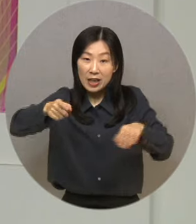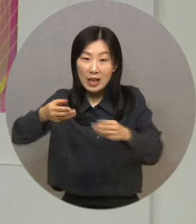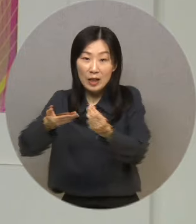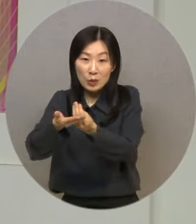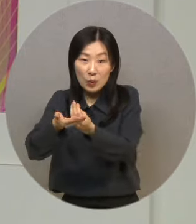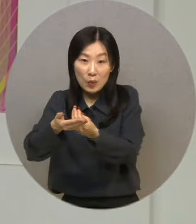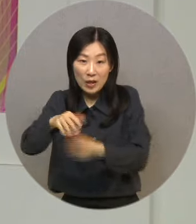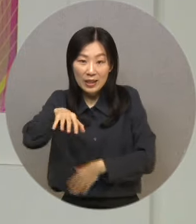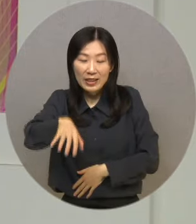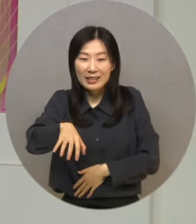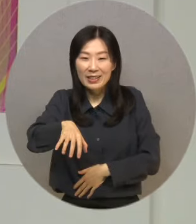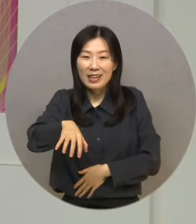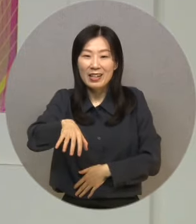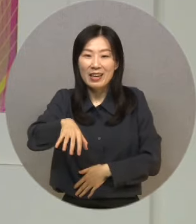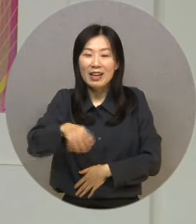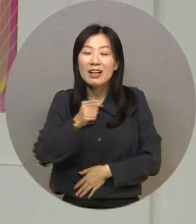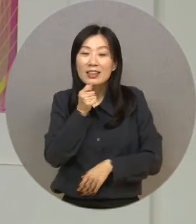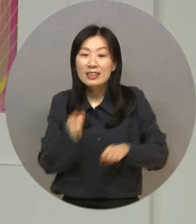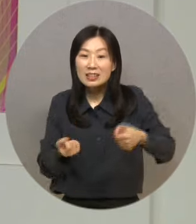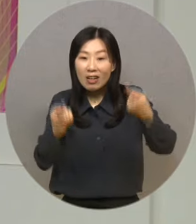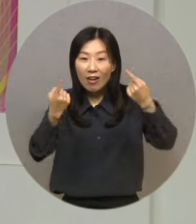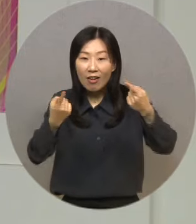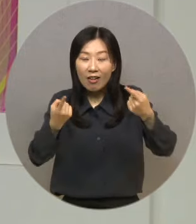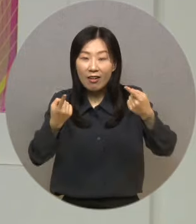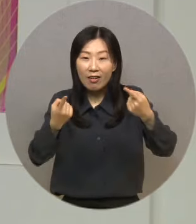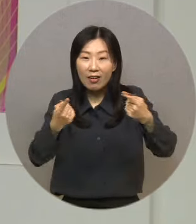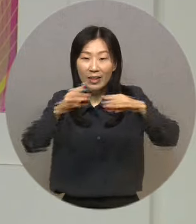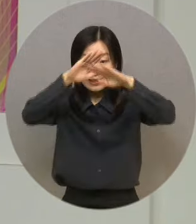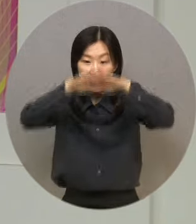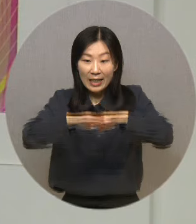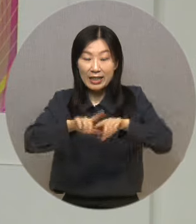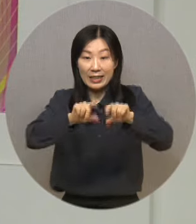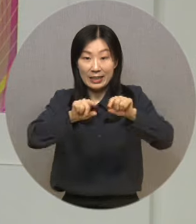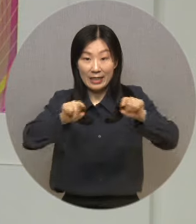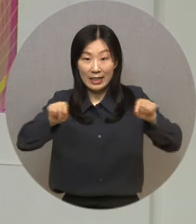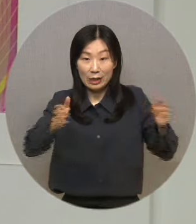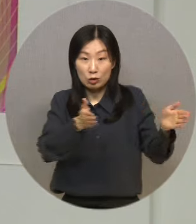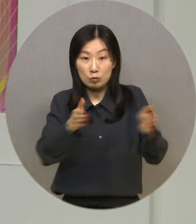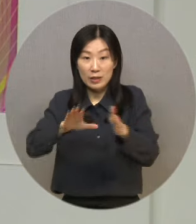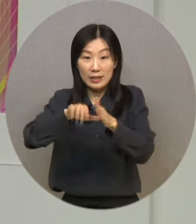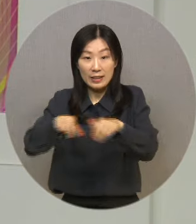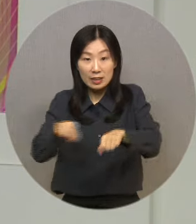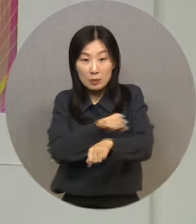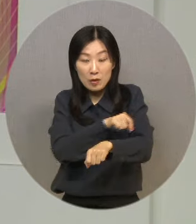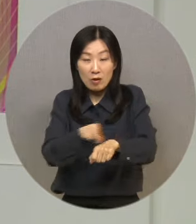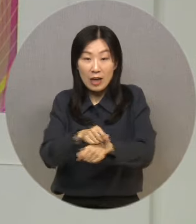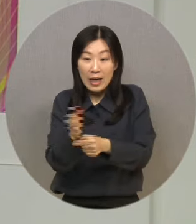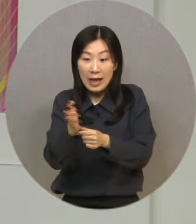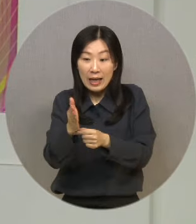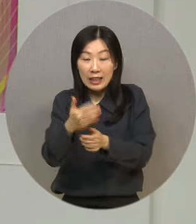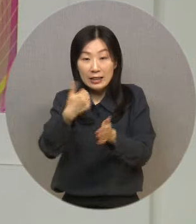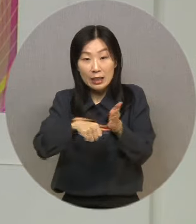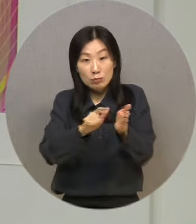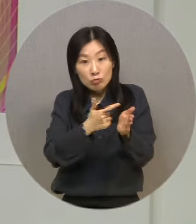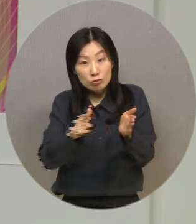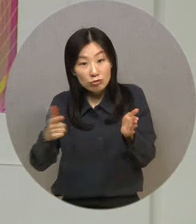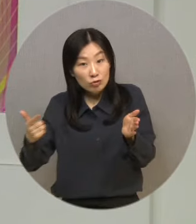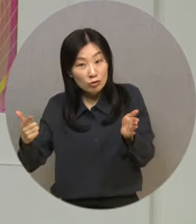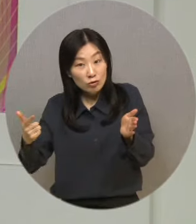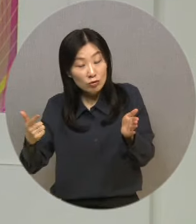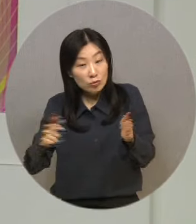차례상을 이렇게 차릴 때는 혹시 뭐 특별한 해산물을 올리시는 게 따로